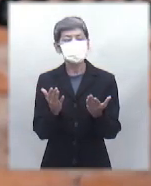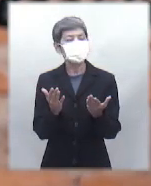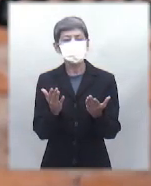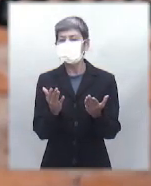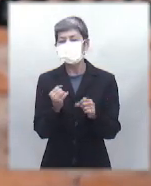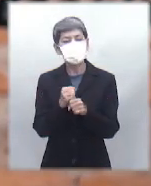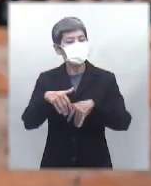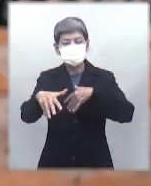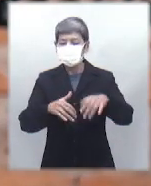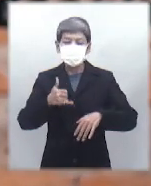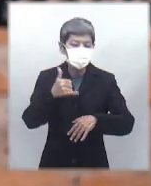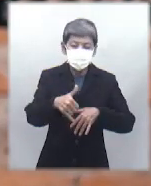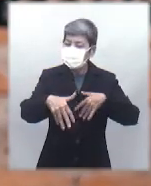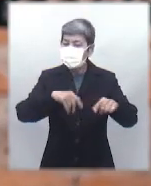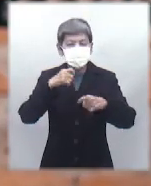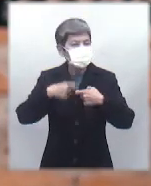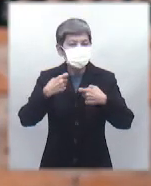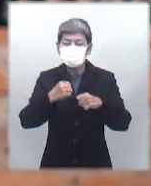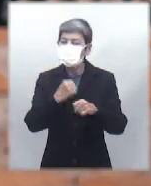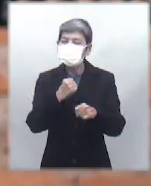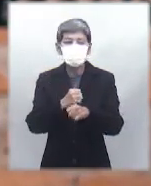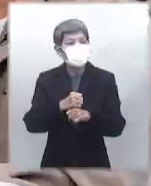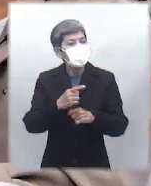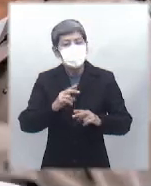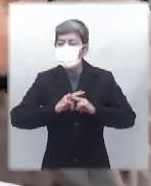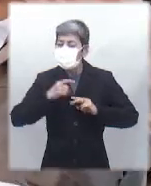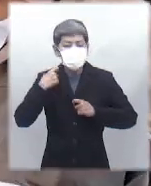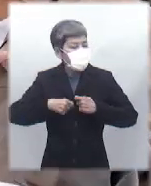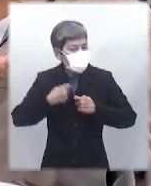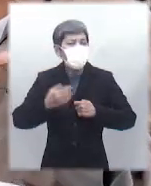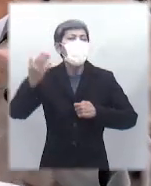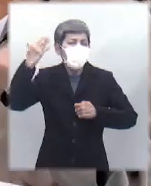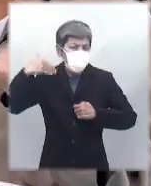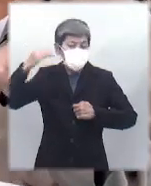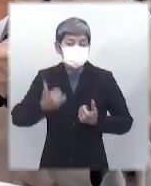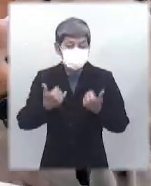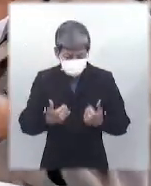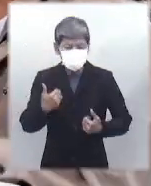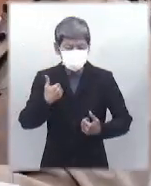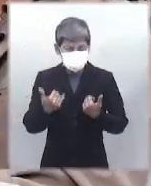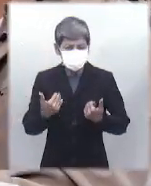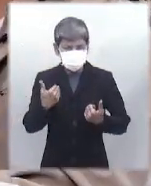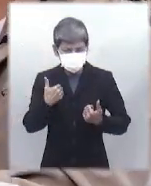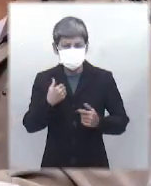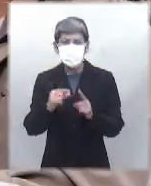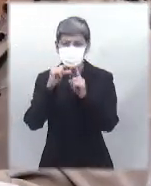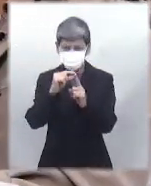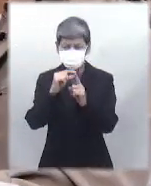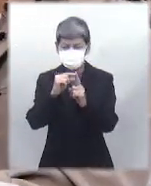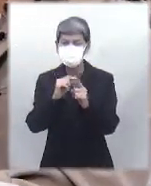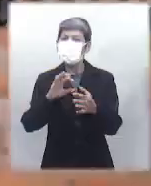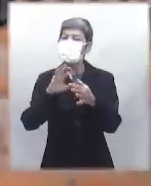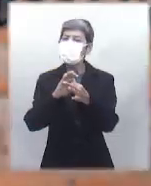อยู่ในสังคมได้หรือทำกิจวัตรประจำวันได้เมื่อสมัยก่อนเนี่ยปัจจุบันนี้ก็ยังเป็นคำนิยาม